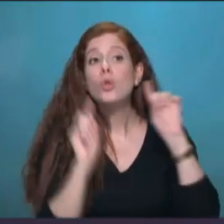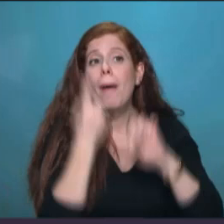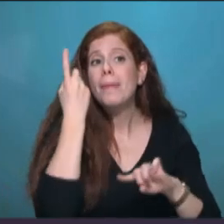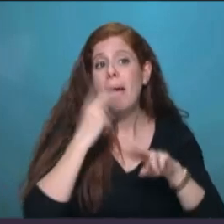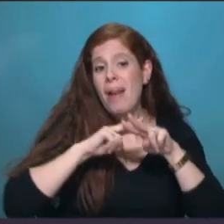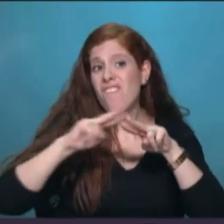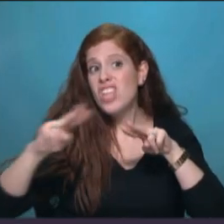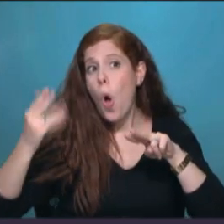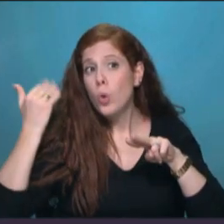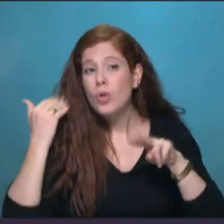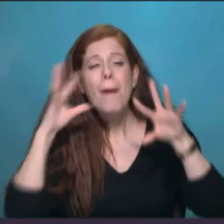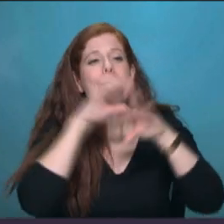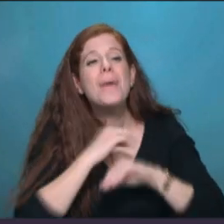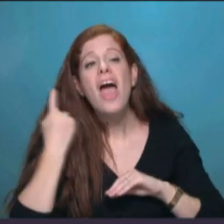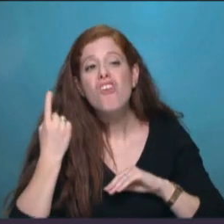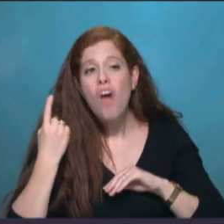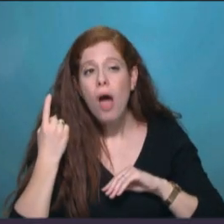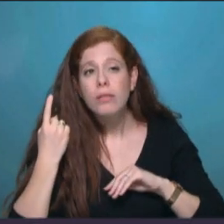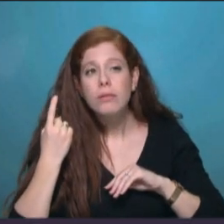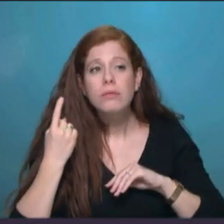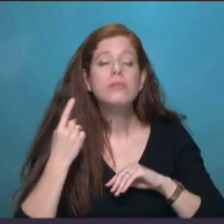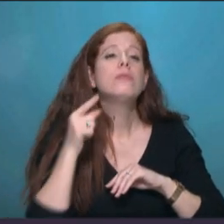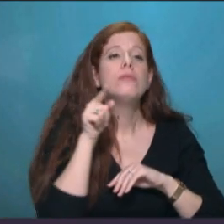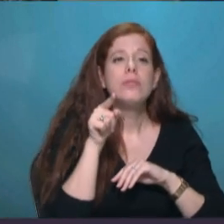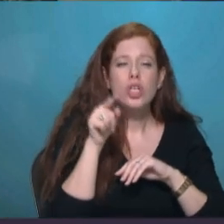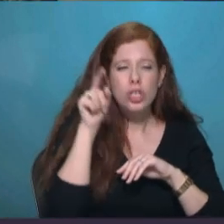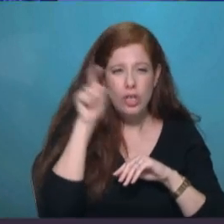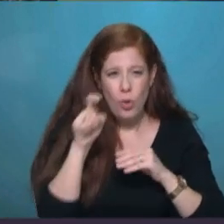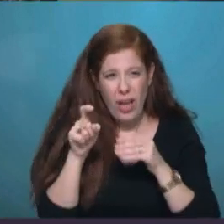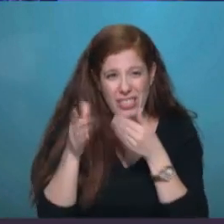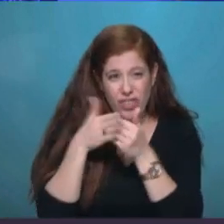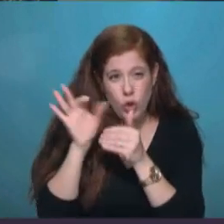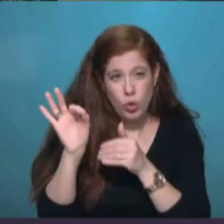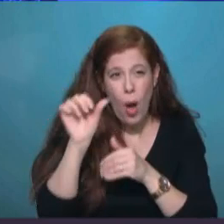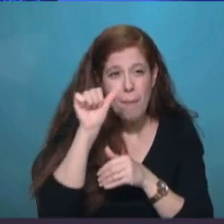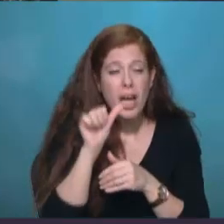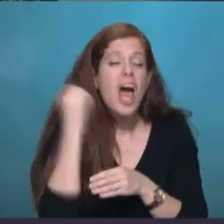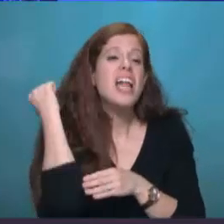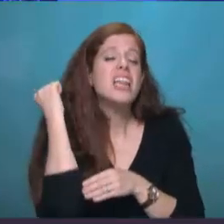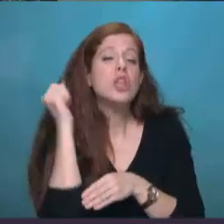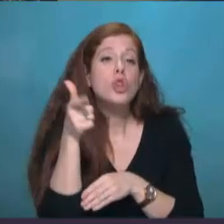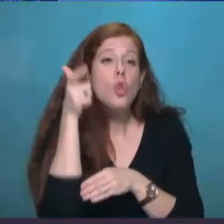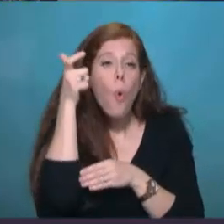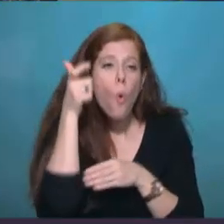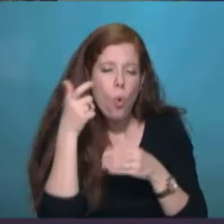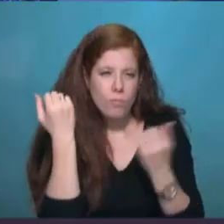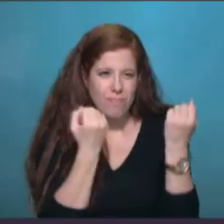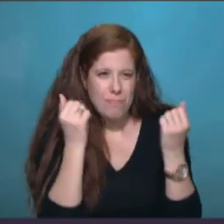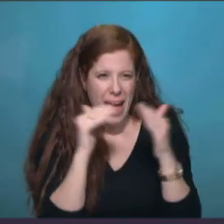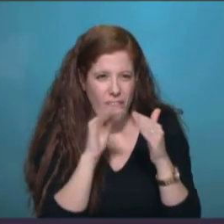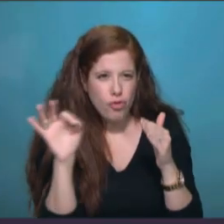בערב אחד. שדו אסברגה ואשתו אמנה נורו למוות ברכבם סמוך למטה יחידת להב